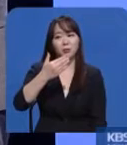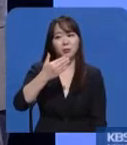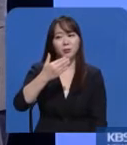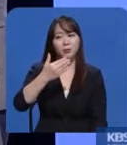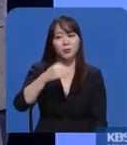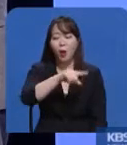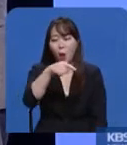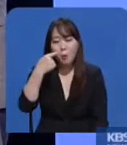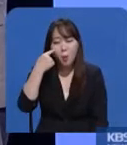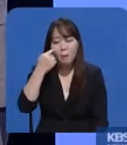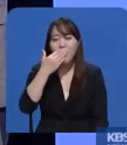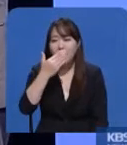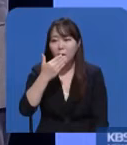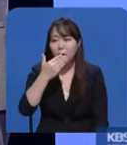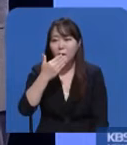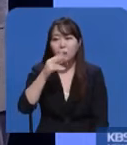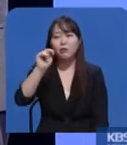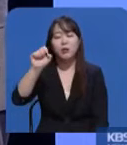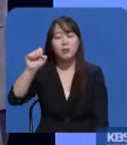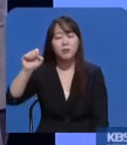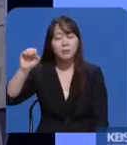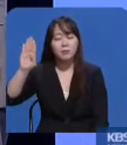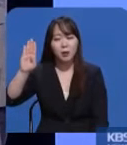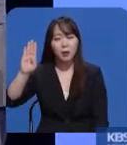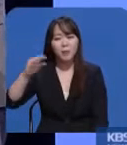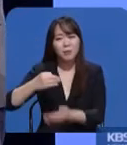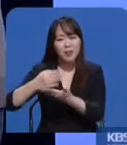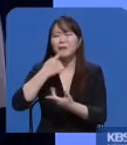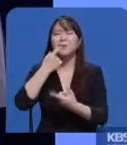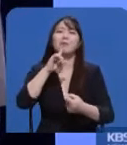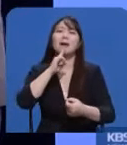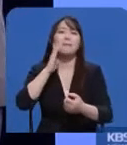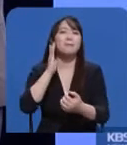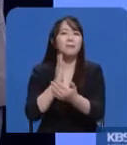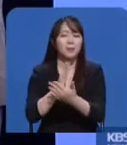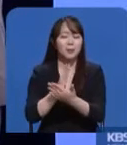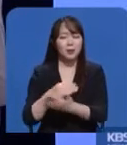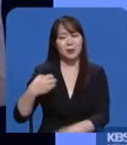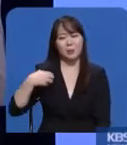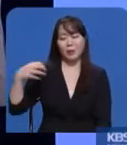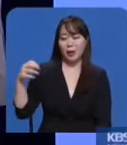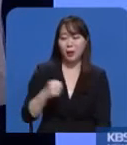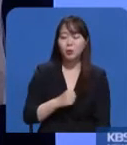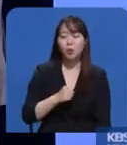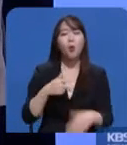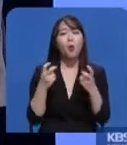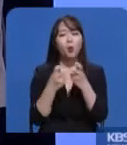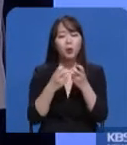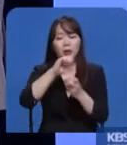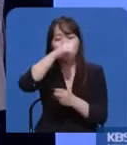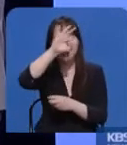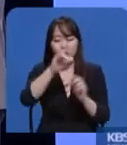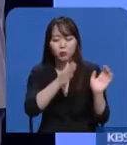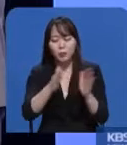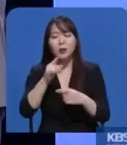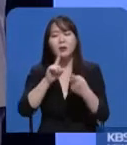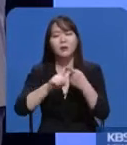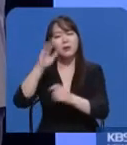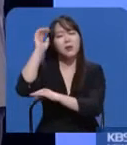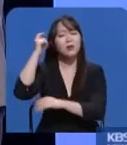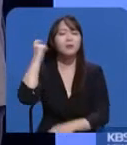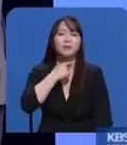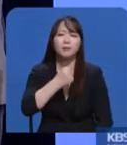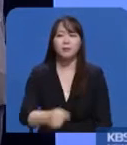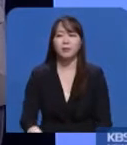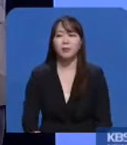정비해보니까 되더라. USB가 비싸더라. 이런 얘기 말고요. 책임 있게 그 재원을 어떻게 마련하실 건지 얘기를 좀 듣고